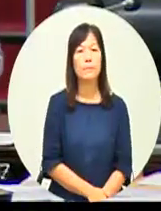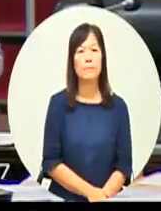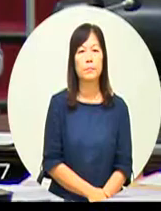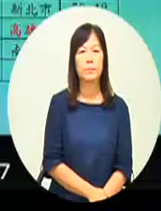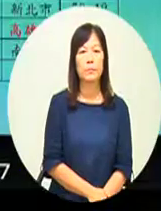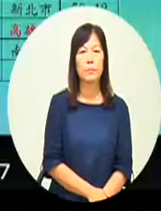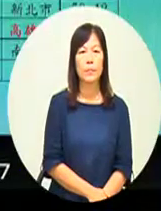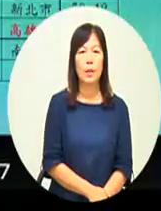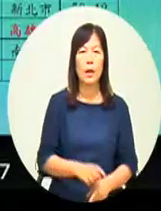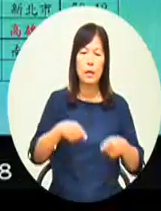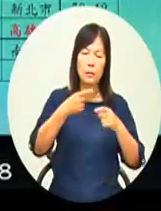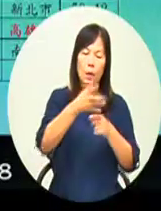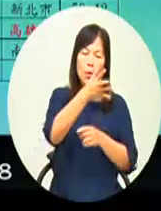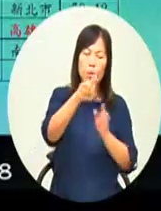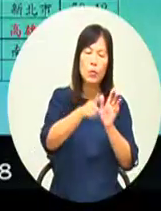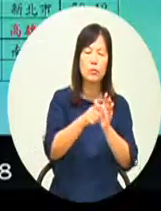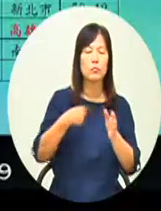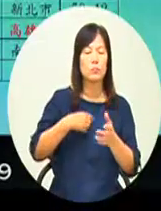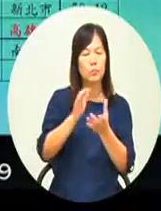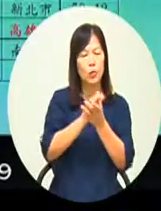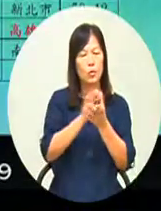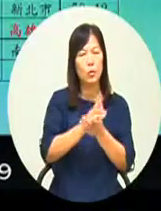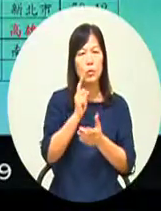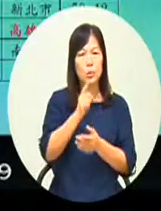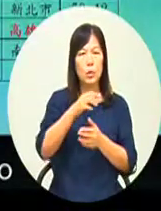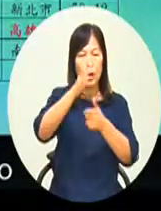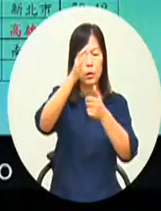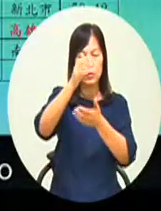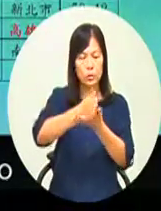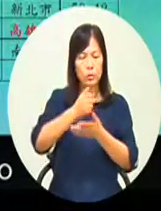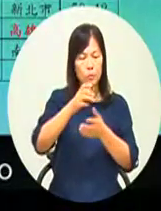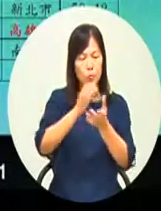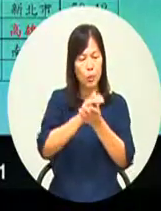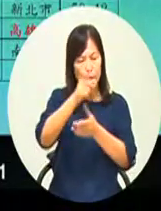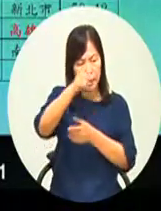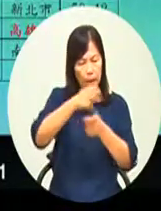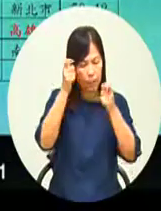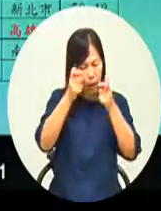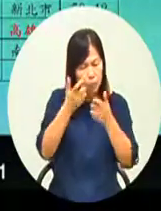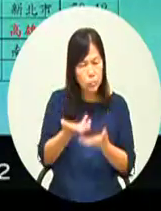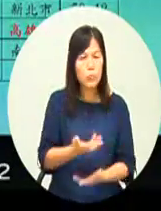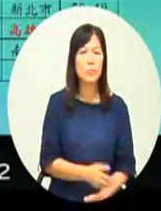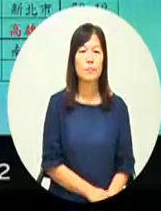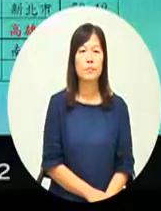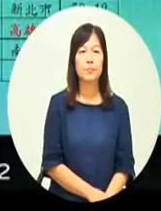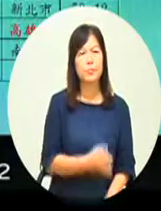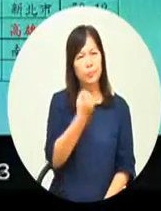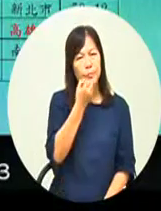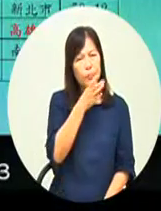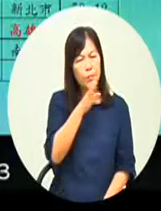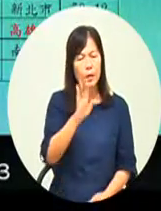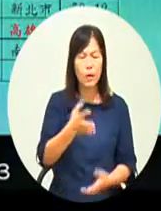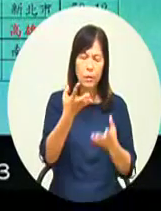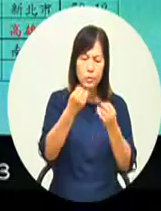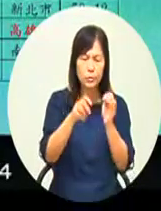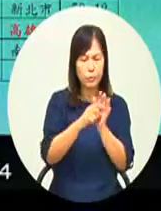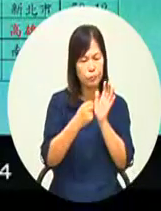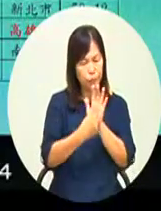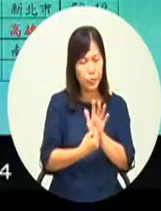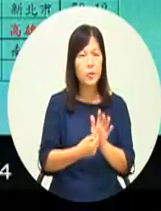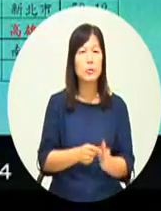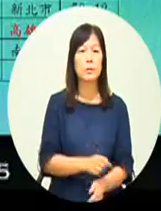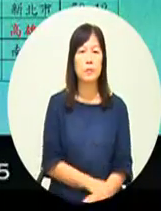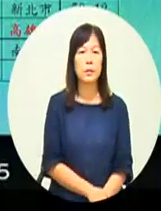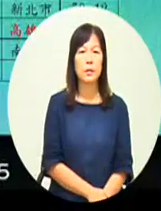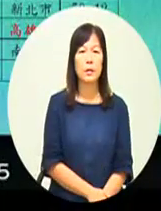我们常常会问一些自己的朋友，都会邀请我们的朋友来高雄，可是呢有一些数字可以呈现